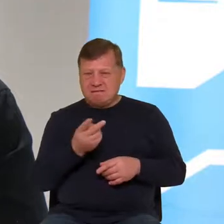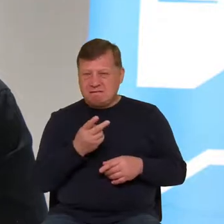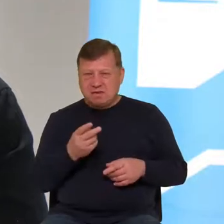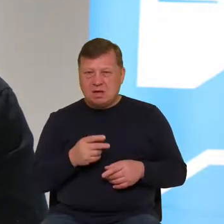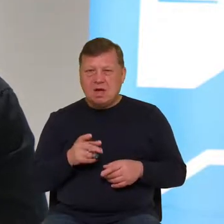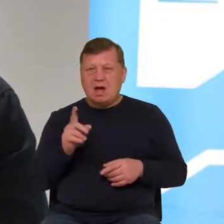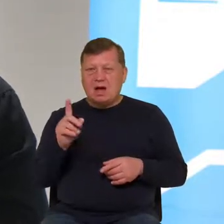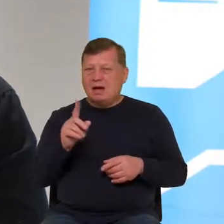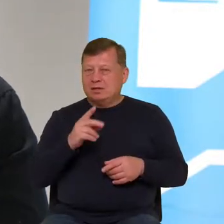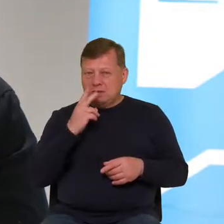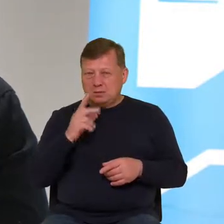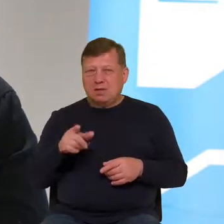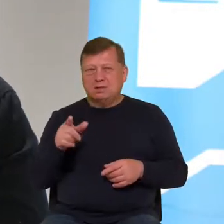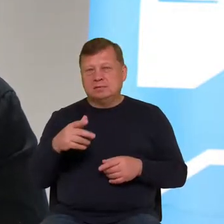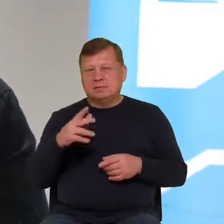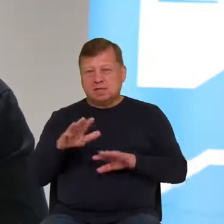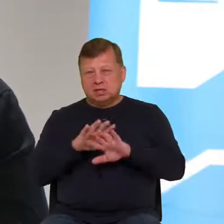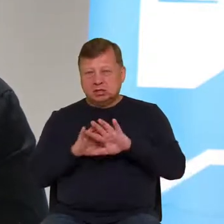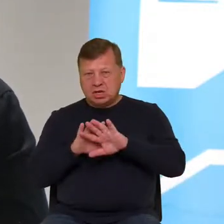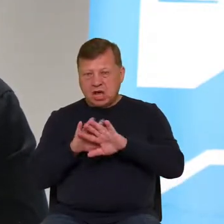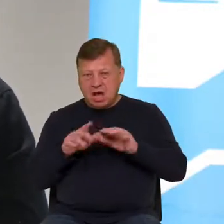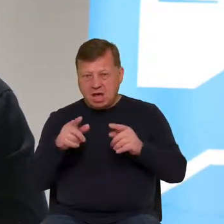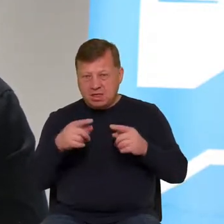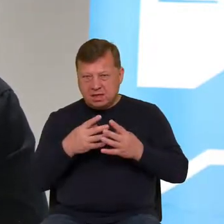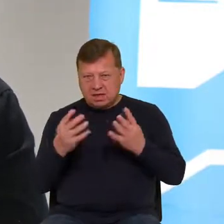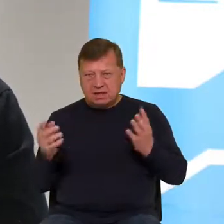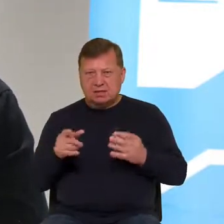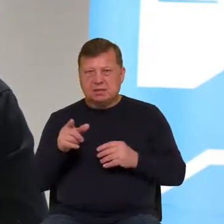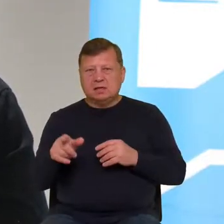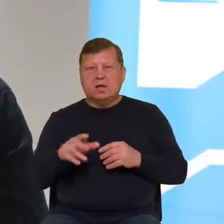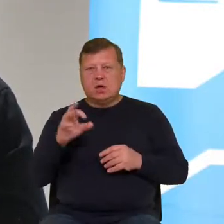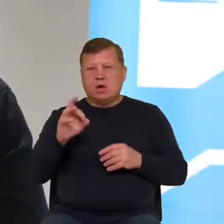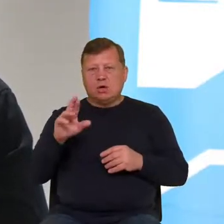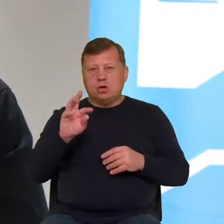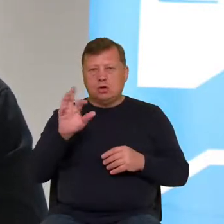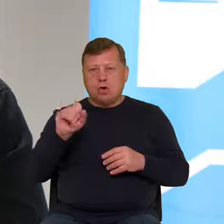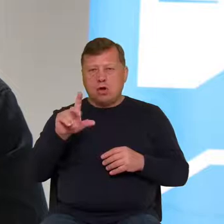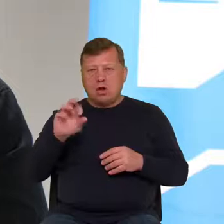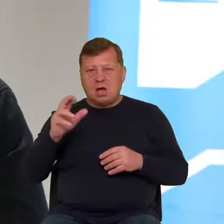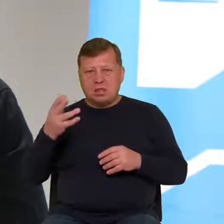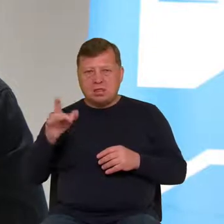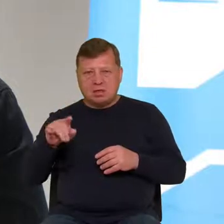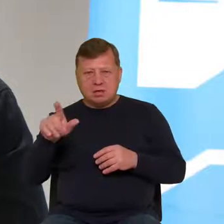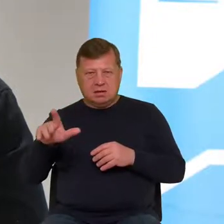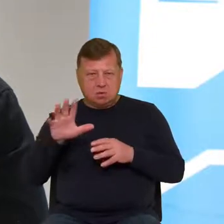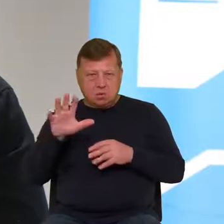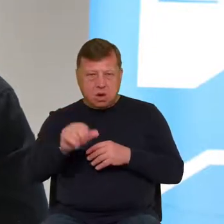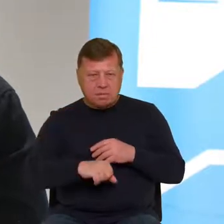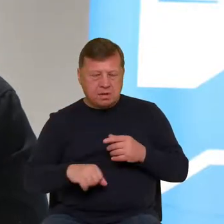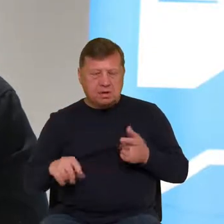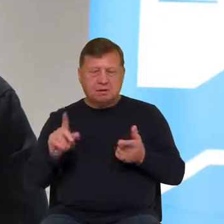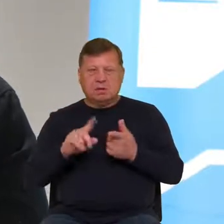przez siatki, w których łapane są ortolany, przechodzimy przez